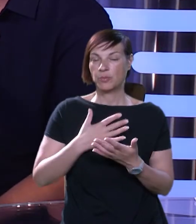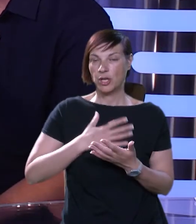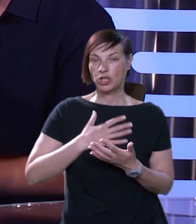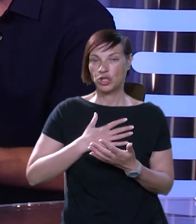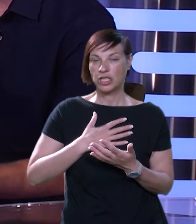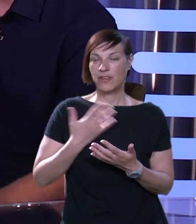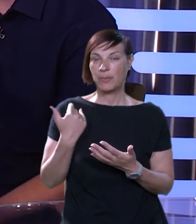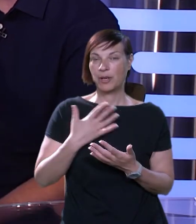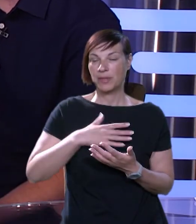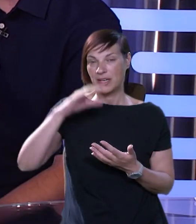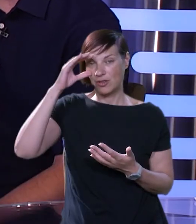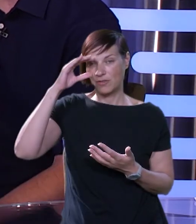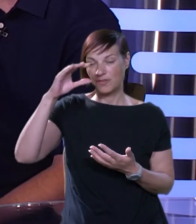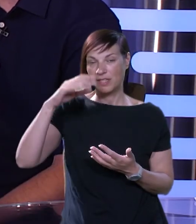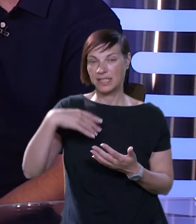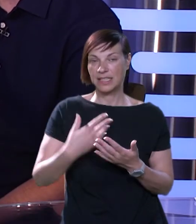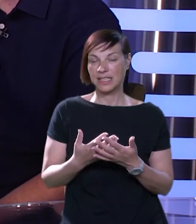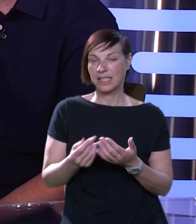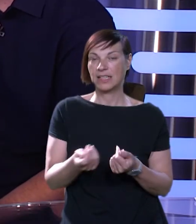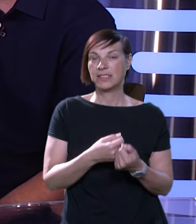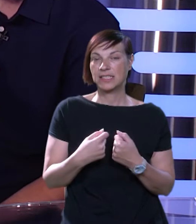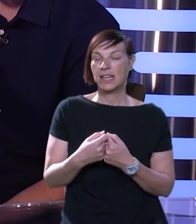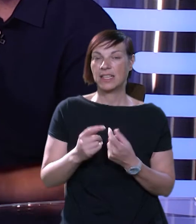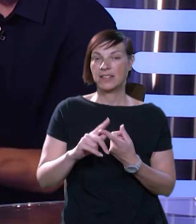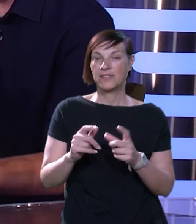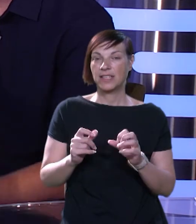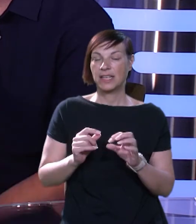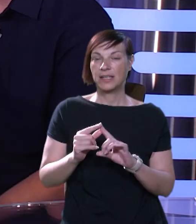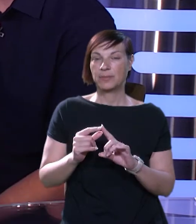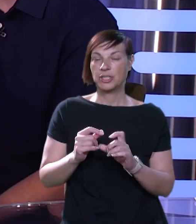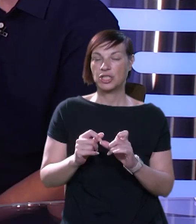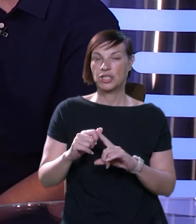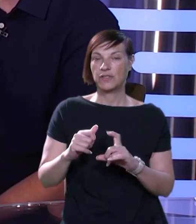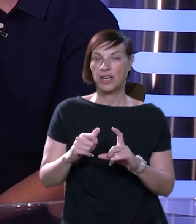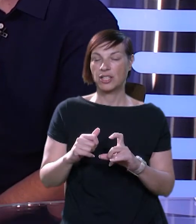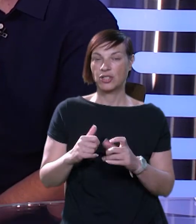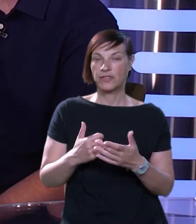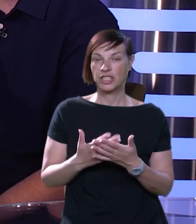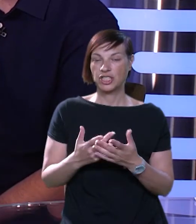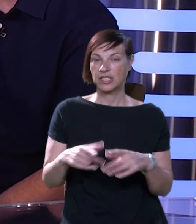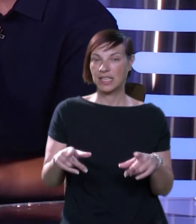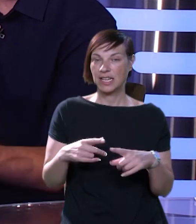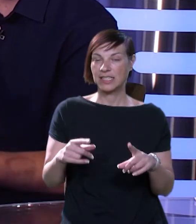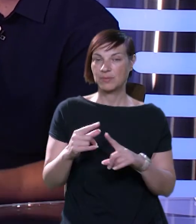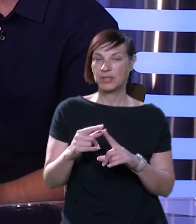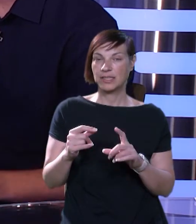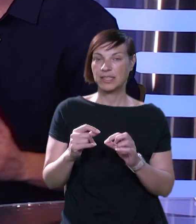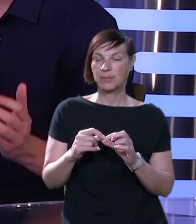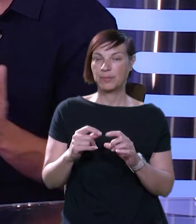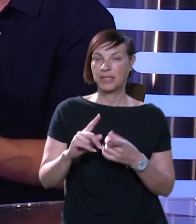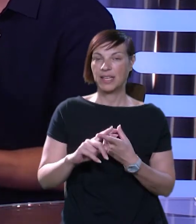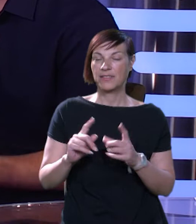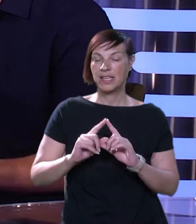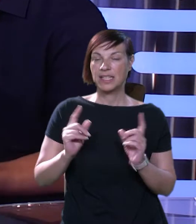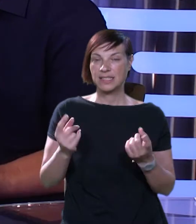su me oduševile. Tako mi je bilo drago vidjeti da nekako ta cijela ekipa i Filip Šovagović je tu koji je radio glazbu, TBF-ovci, da